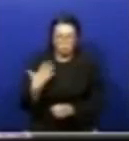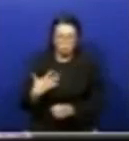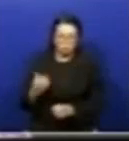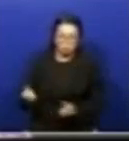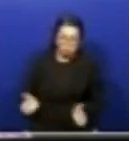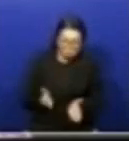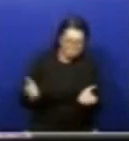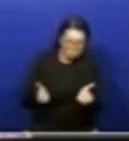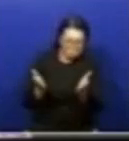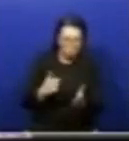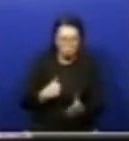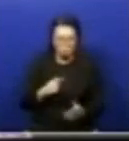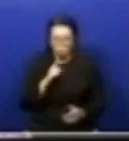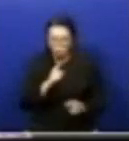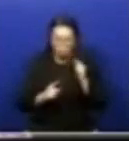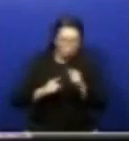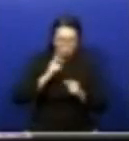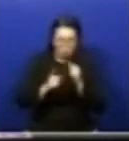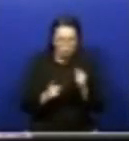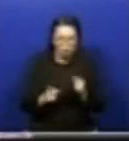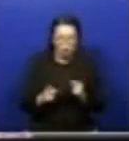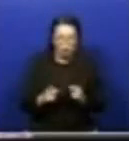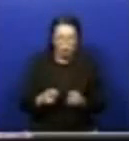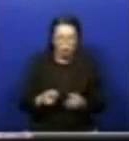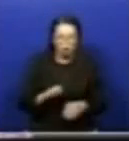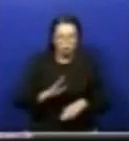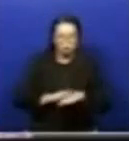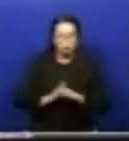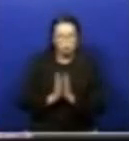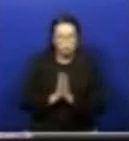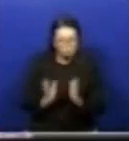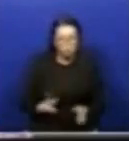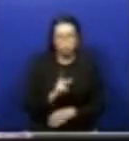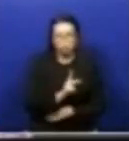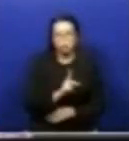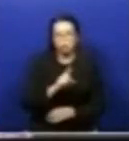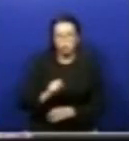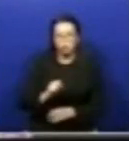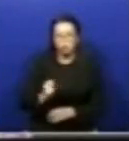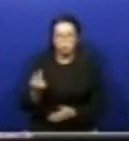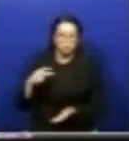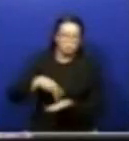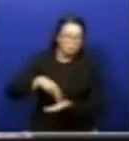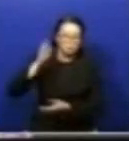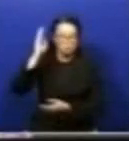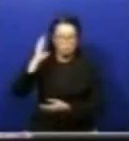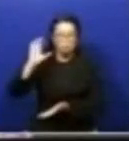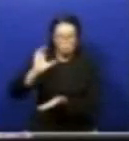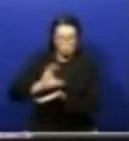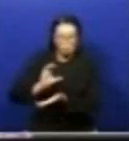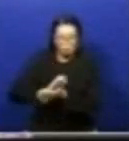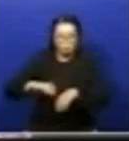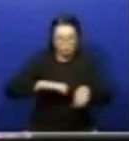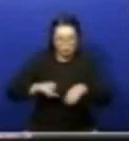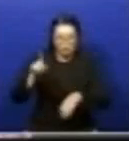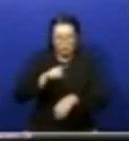มากๆเข้าต้องขอบคุณกกต.ฮะออกมาก่อนเขาเลยว่ามีงบในการจัดการเ